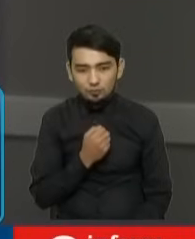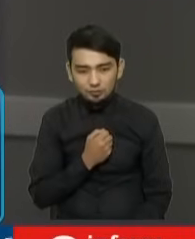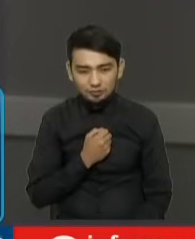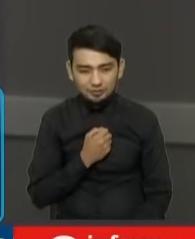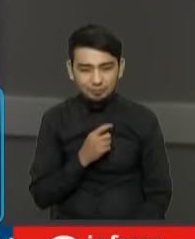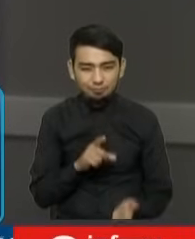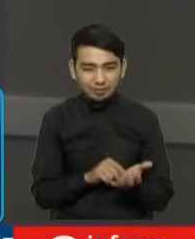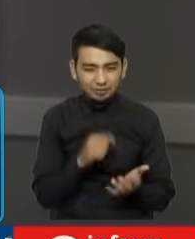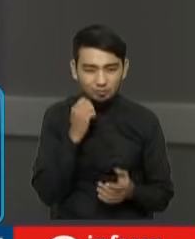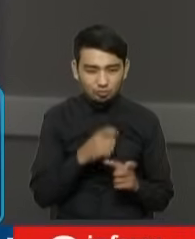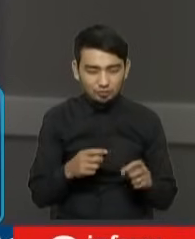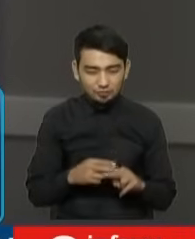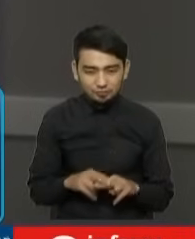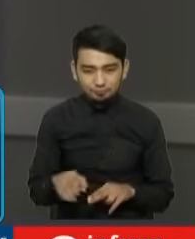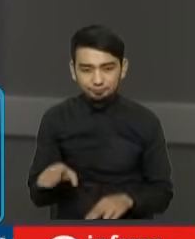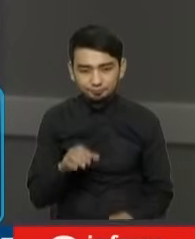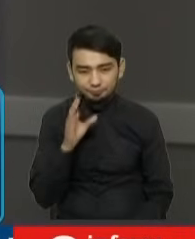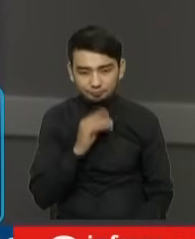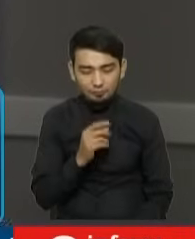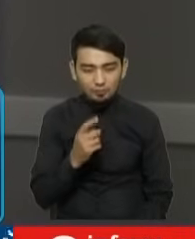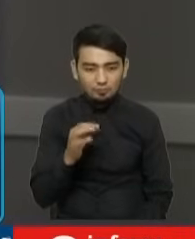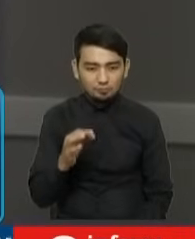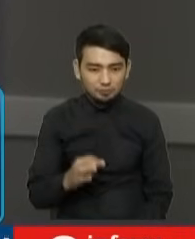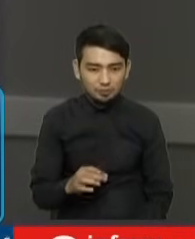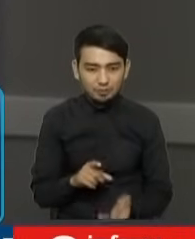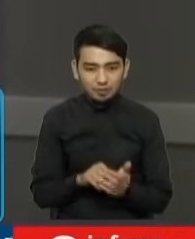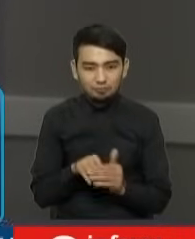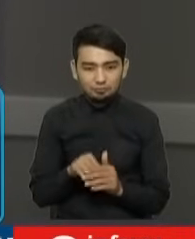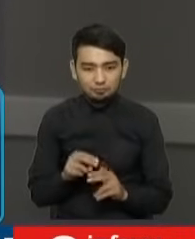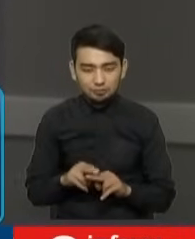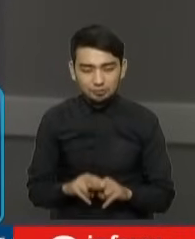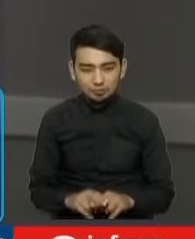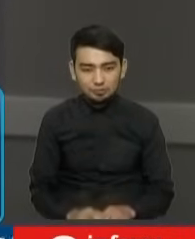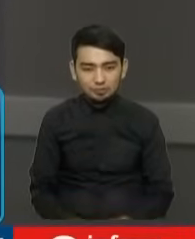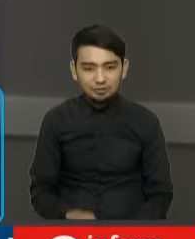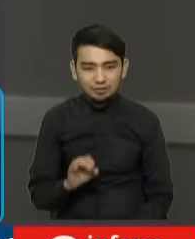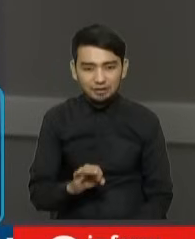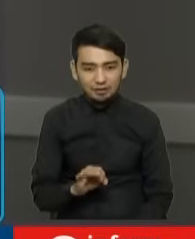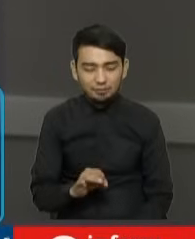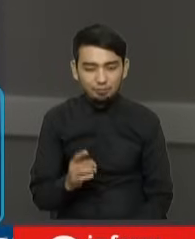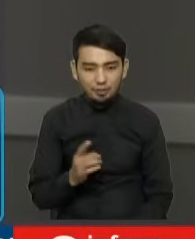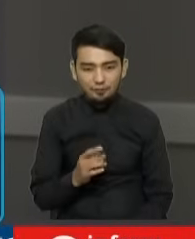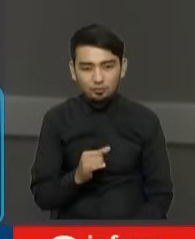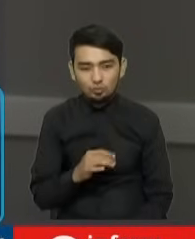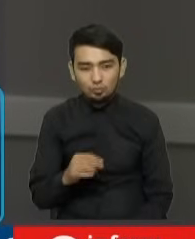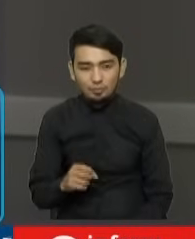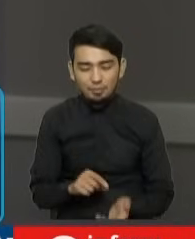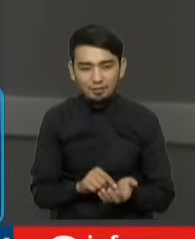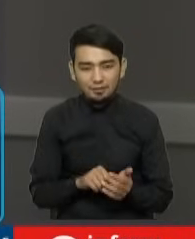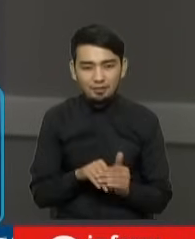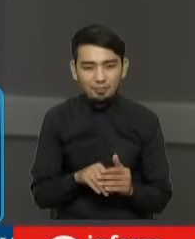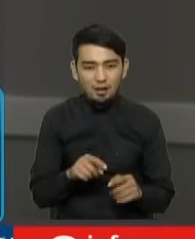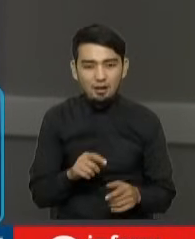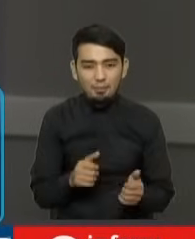пенсионеры по выслуге лет могут воспользоваться 100% пенсионными накоплениями. И переуступка пенсионных накоплений близким